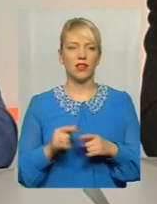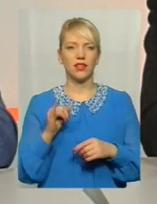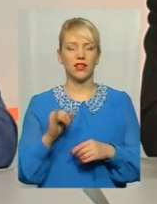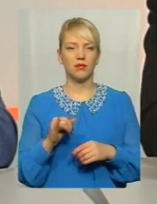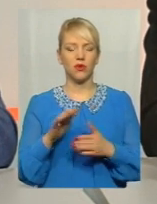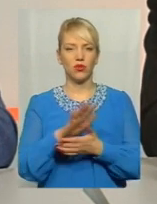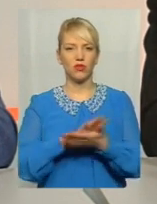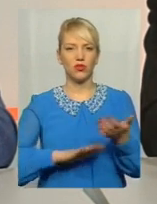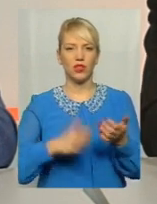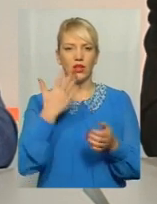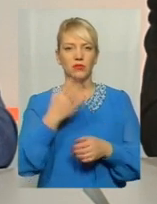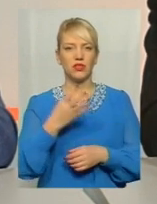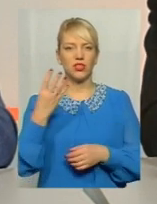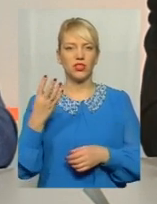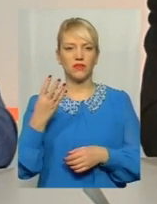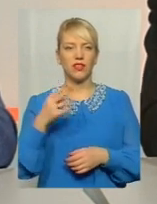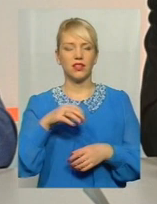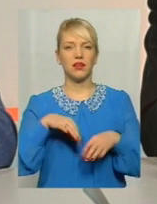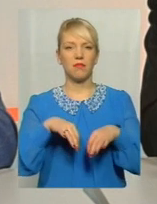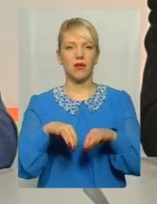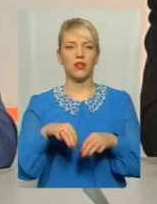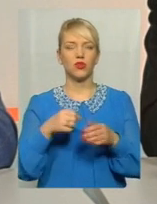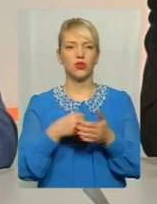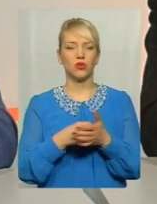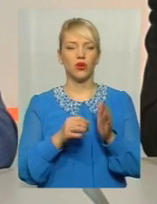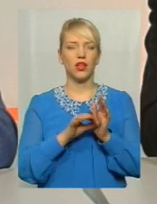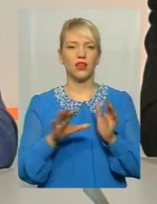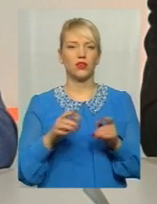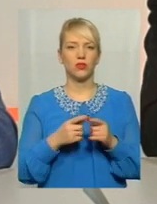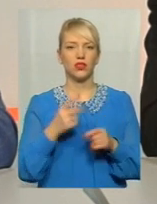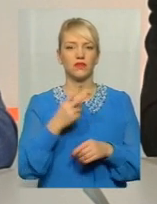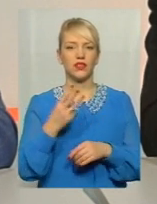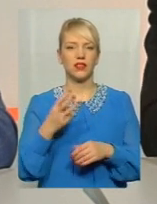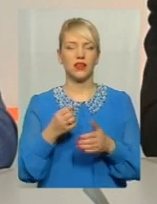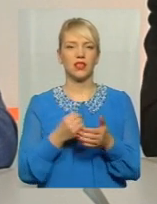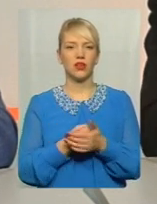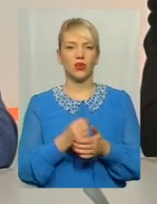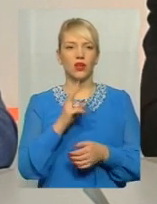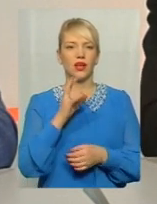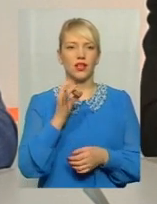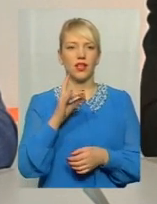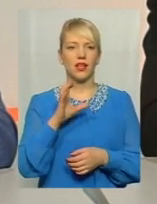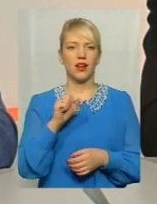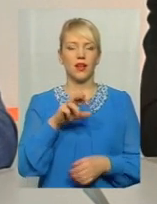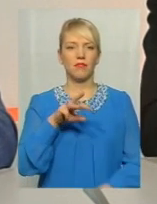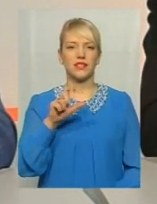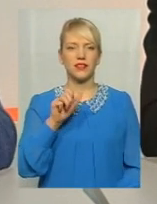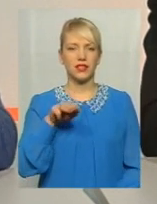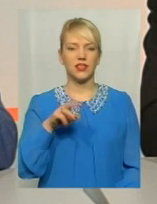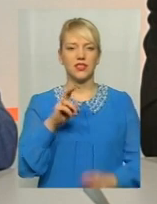продовжити 54-й маршрут до Дачі Електроніки, 23-й продовжити до керамзитового заводу,